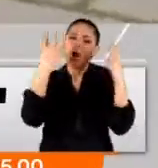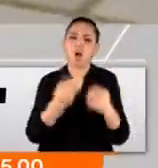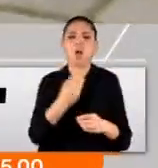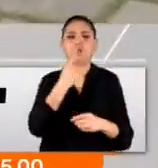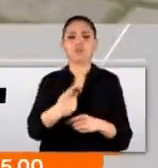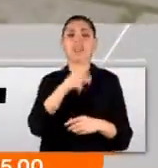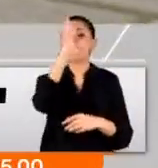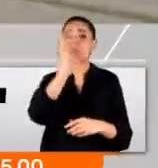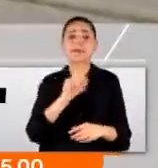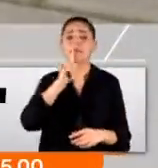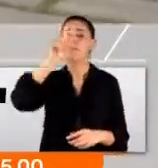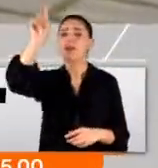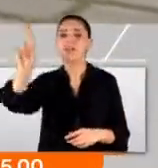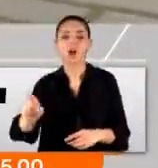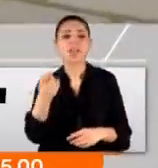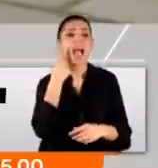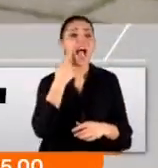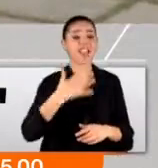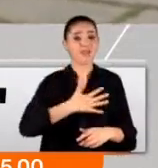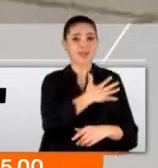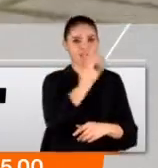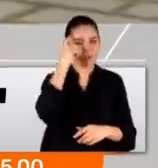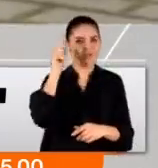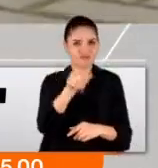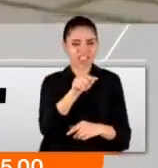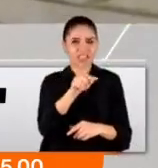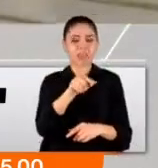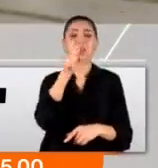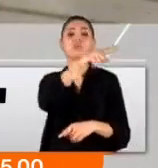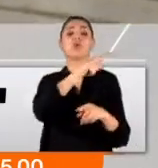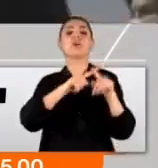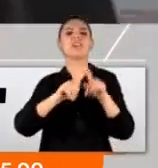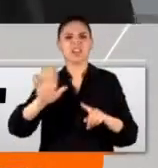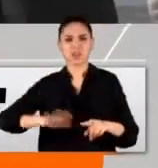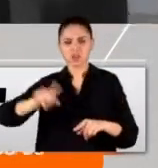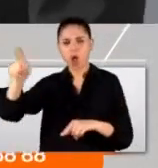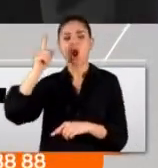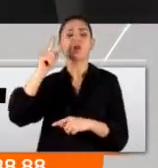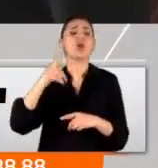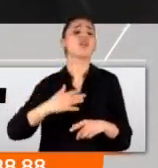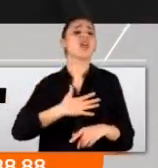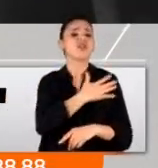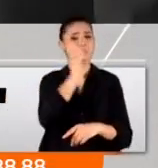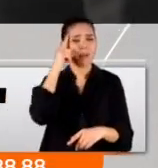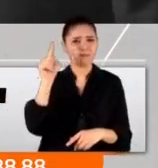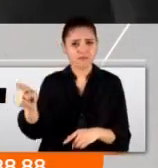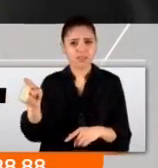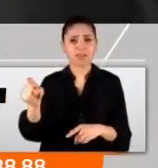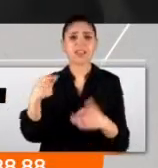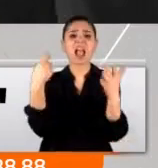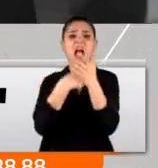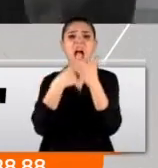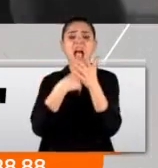Kime sorsanız Atatürk'ün CHP'siyle Kılıçdaroğlu'nun CHP'si arasında